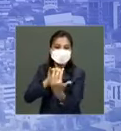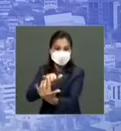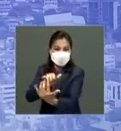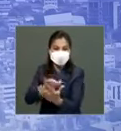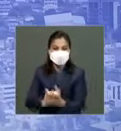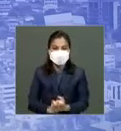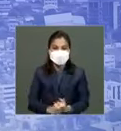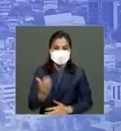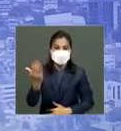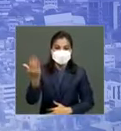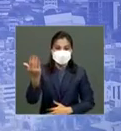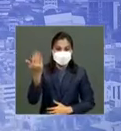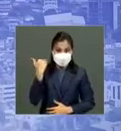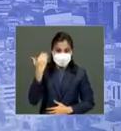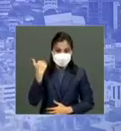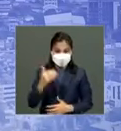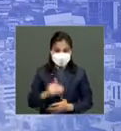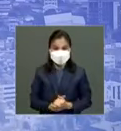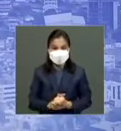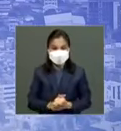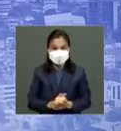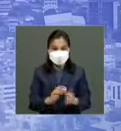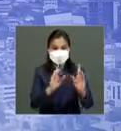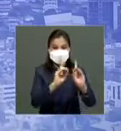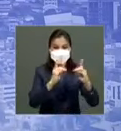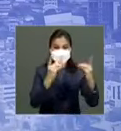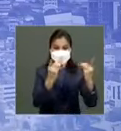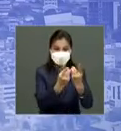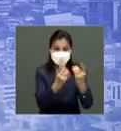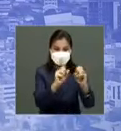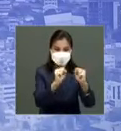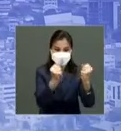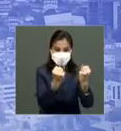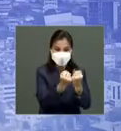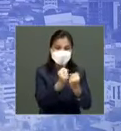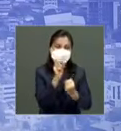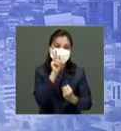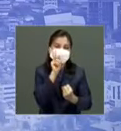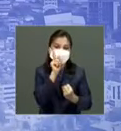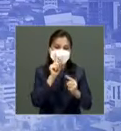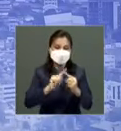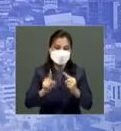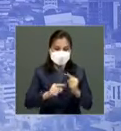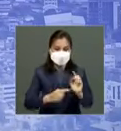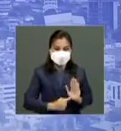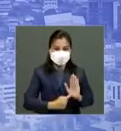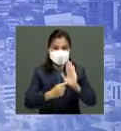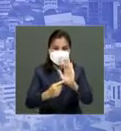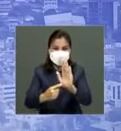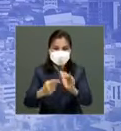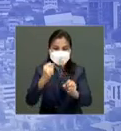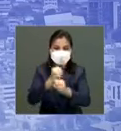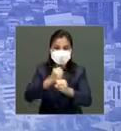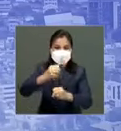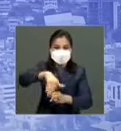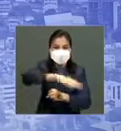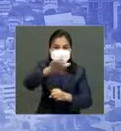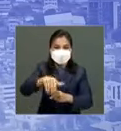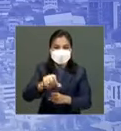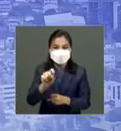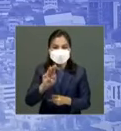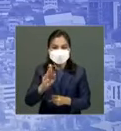ปเมื่อวานนี้ทางชมรมของหรือสมาคมของสื่อทั้งหลายก็ได้สะท้อนภาพการทำงานของพวกเรานะครับณต